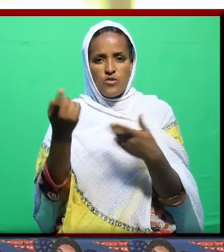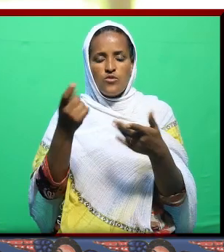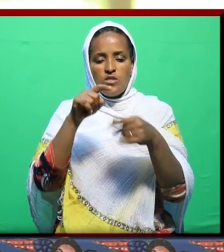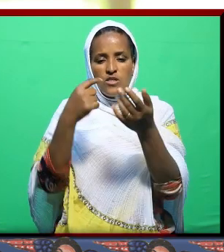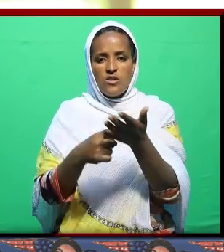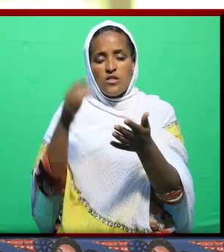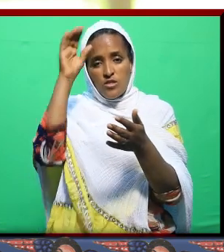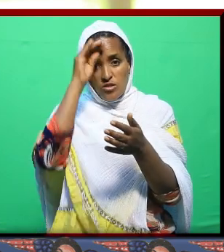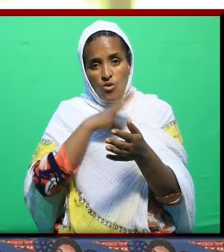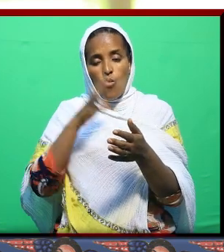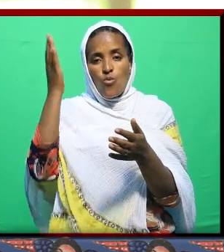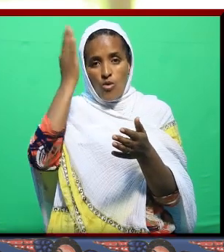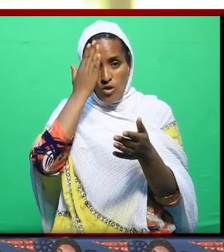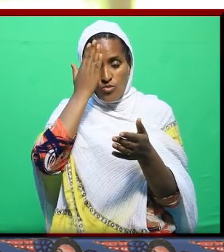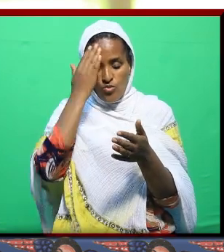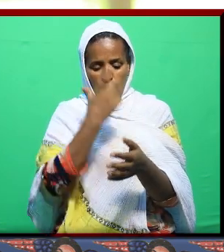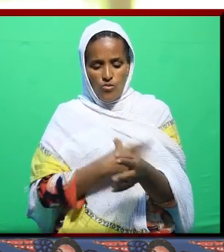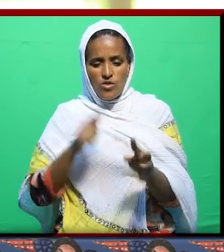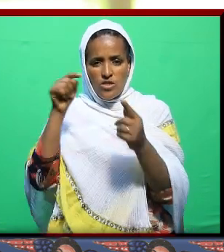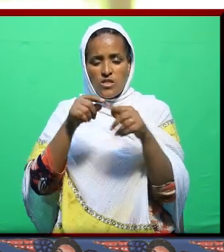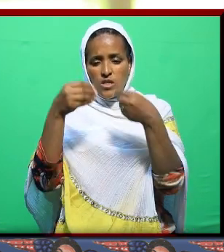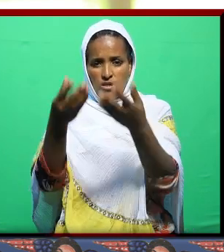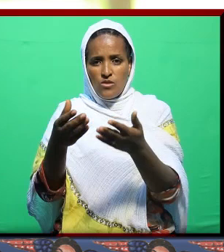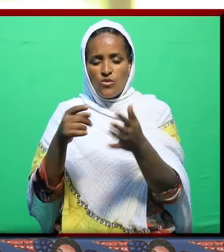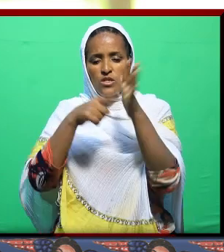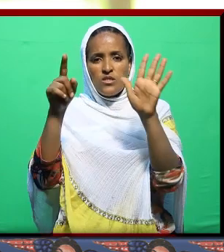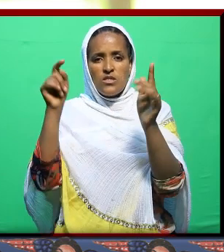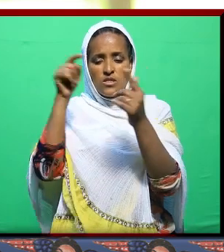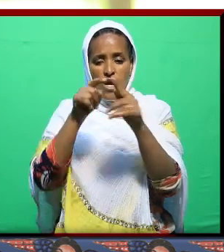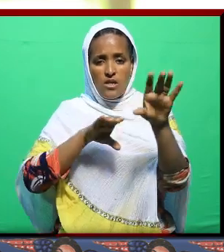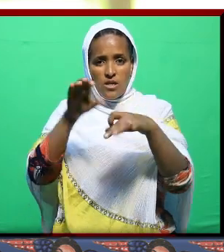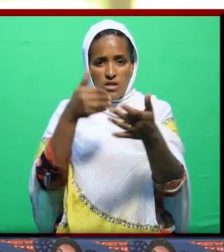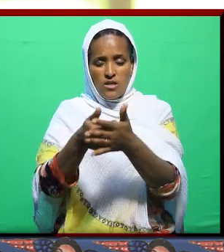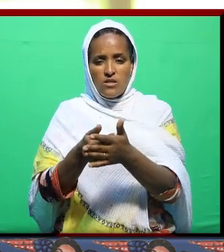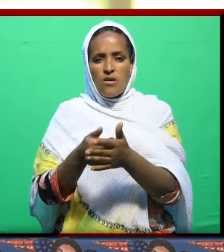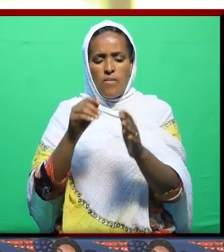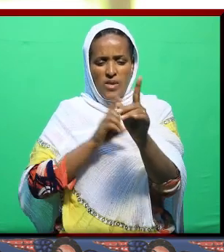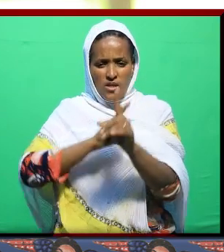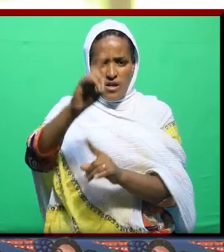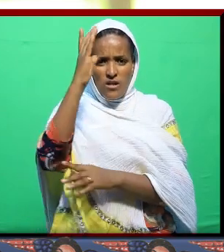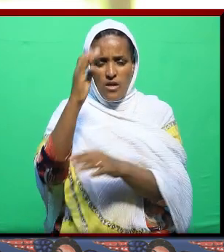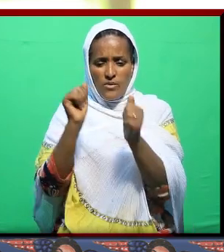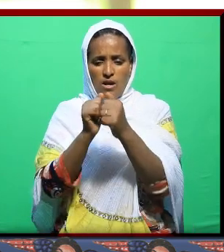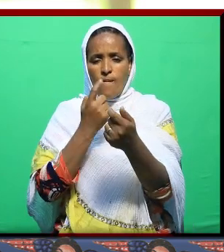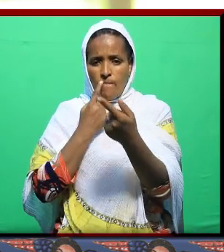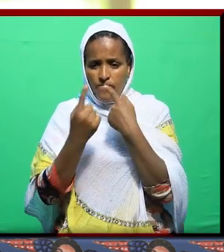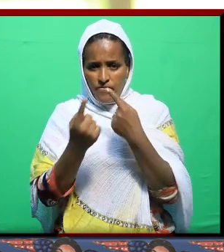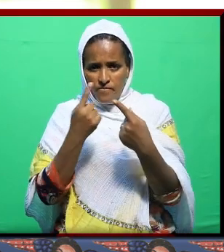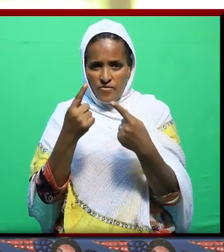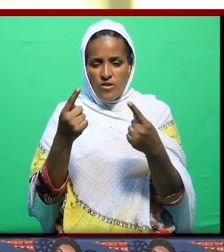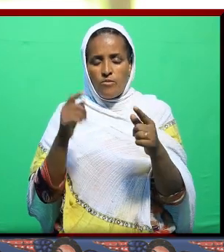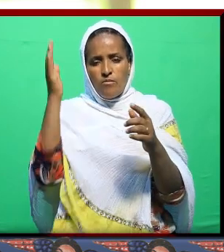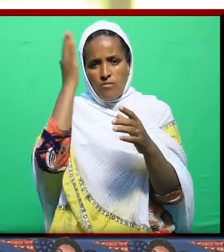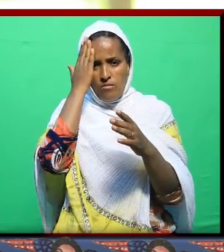አለባቸው። ስለዚህ ሰው ዕውቀት እስከቻለ እግዚአብሔር ልቦናውን እስከሰጠው እግዚአብሔር ዕውቀት እስከገለጠለት ድረስ በቀጥታ ከእግዚአብሔር ጋር ለመነጋገር